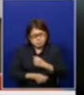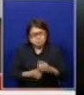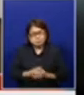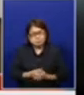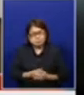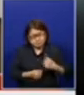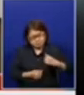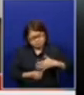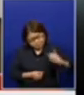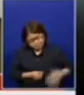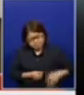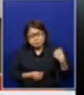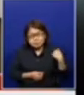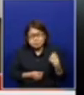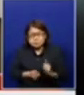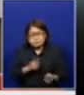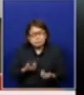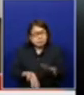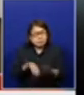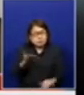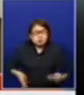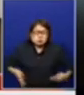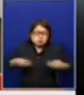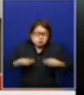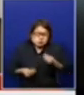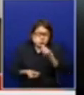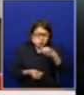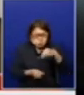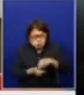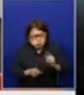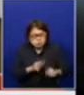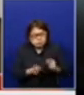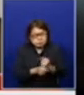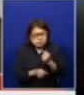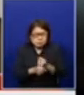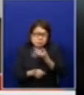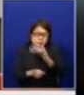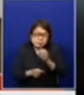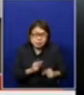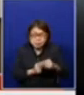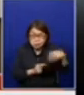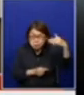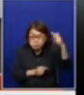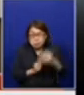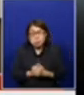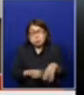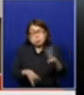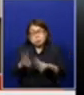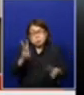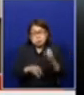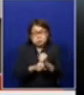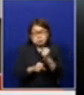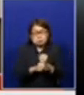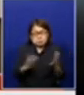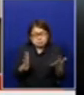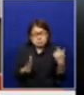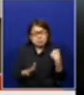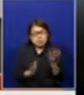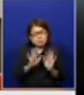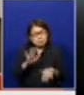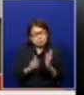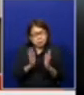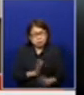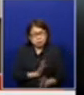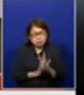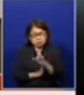ทุกเรื่องไม่ว่าจะเป็นการกินการอยู่การดำรงชีพแล้วก็ตกงานในอนาคตอันยาวนานอีกประมาณ7ล้านคนรัฐบ